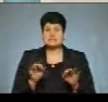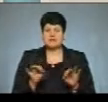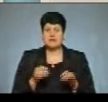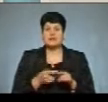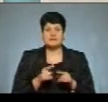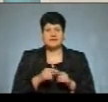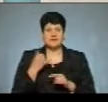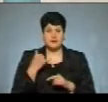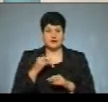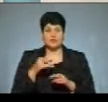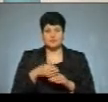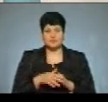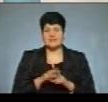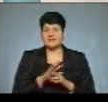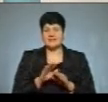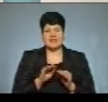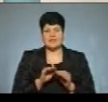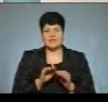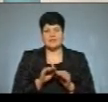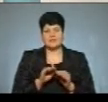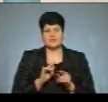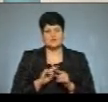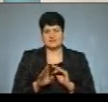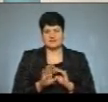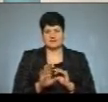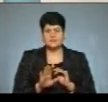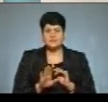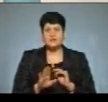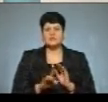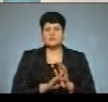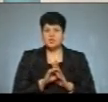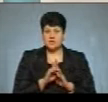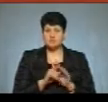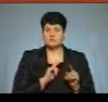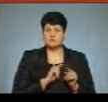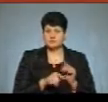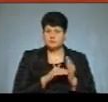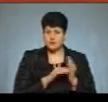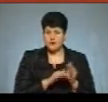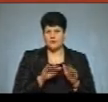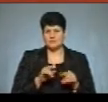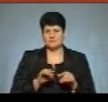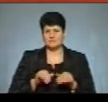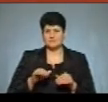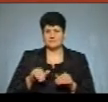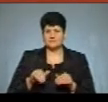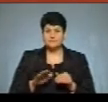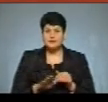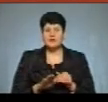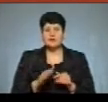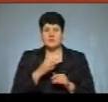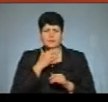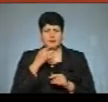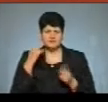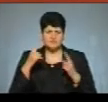цей виклик вже розцінюється як невідкладний. Тобто спочатку екстрені, а потім невідкладні. Вже багато міфів ходить в